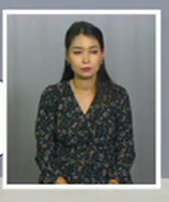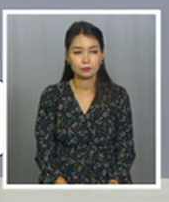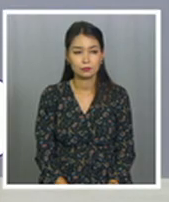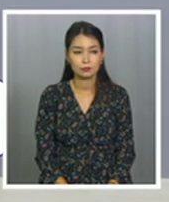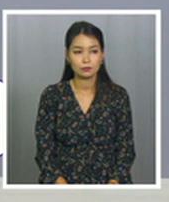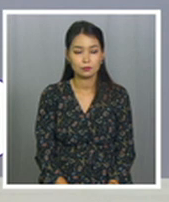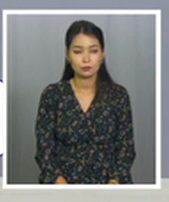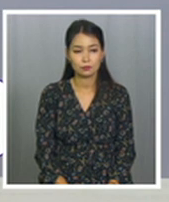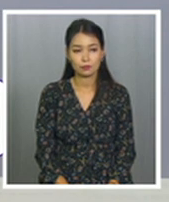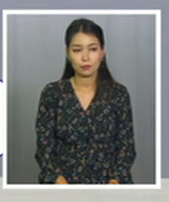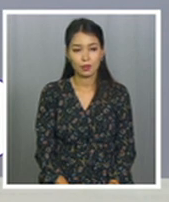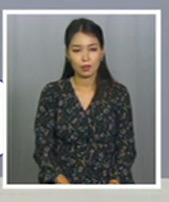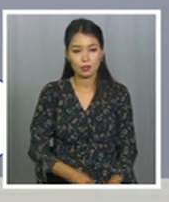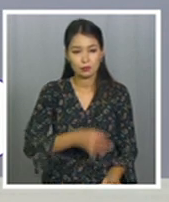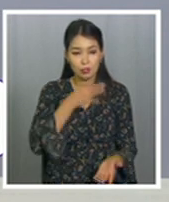Жауабы.